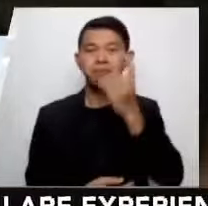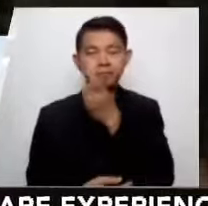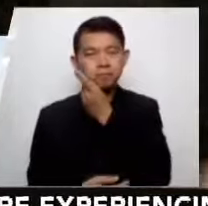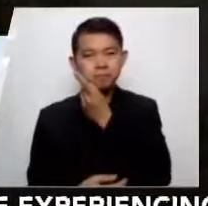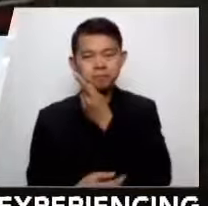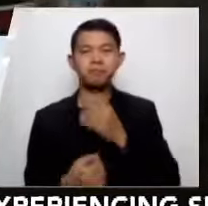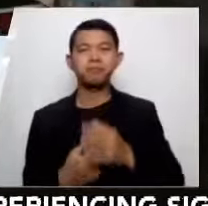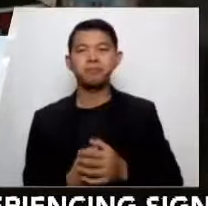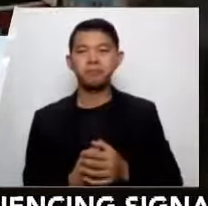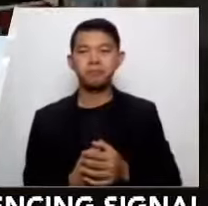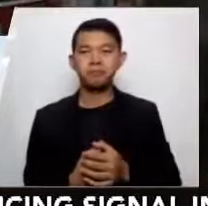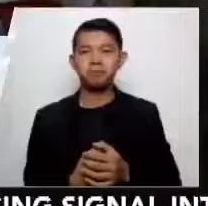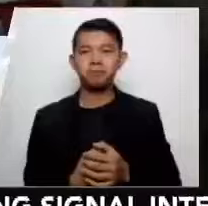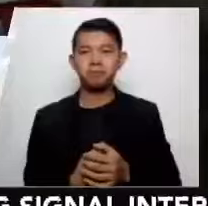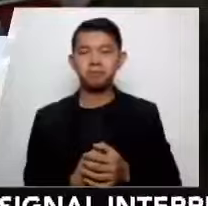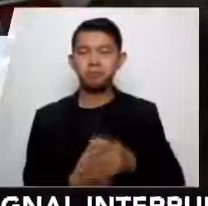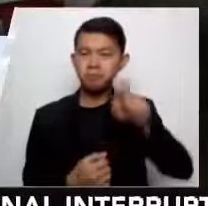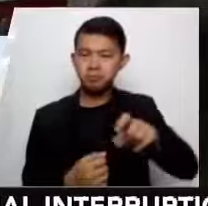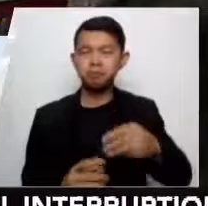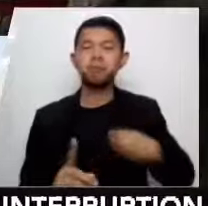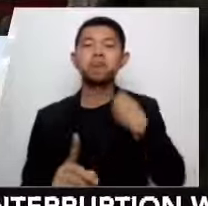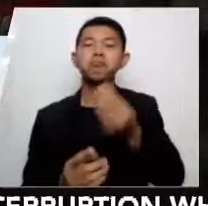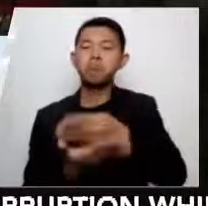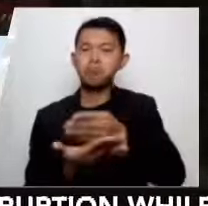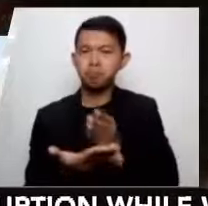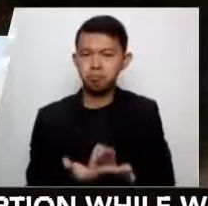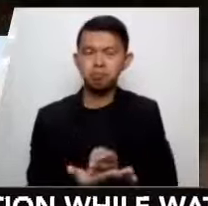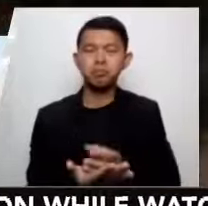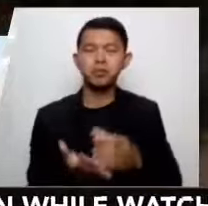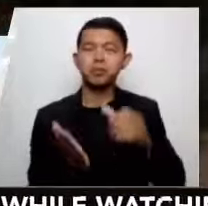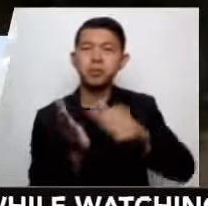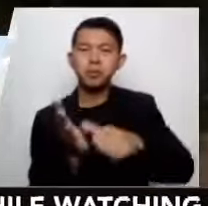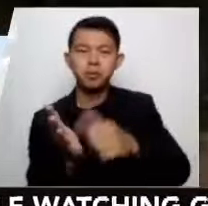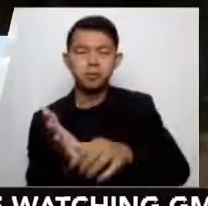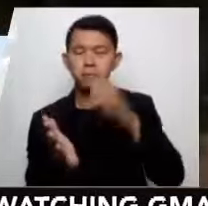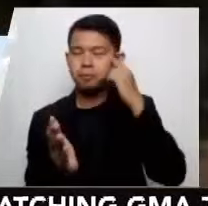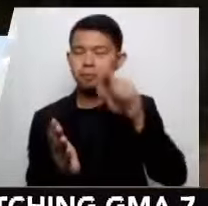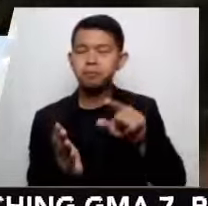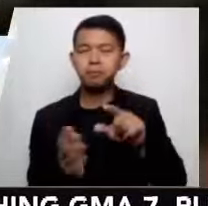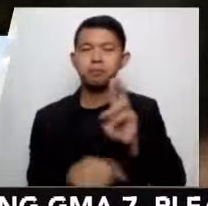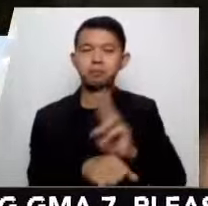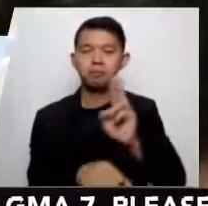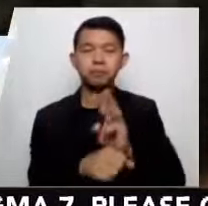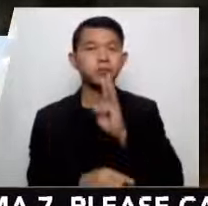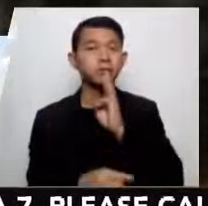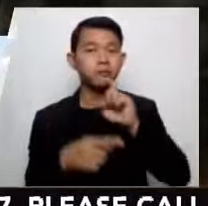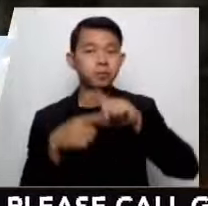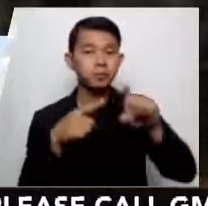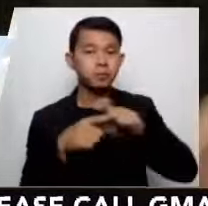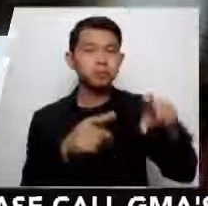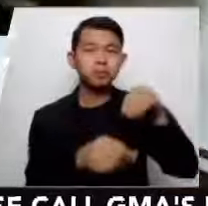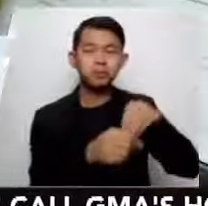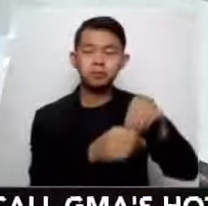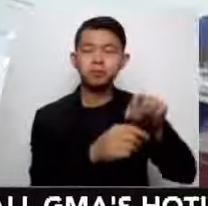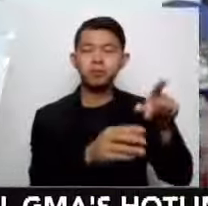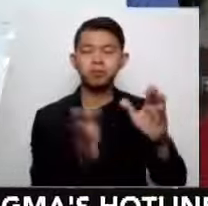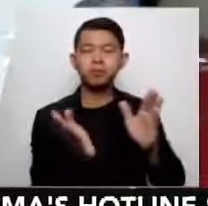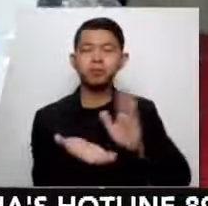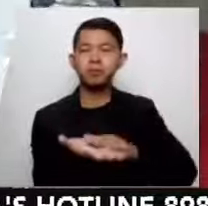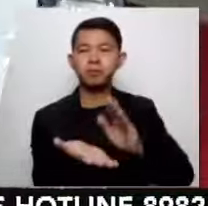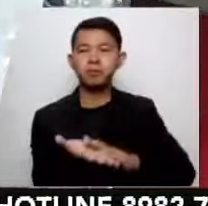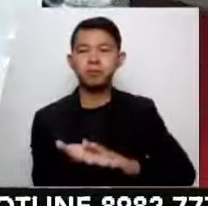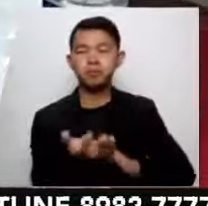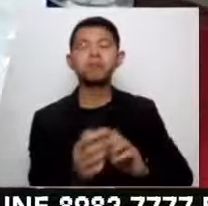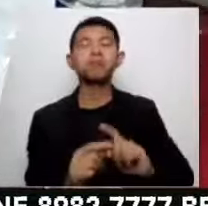maglaad ng budget ang COMELEC para sa paggamit ng kuryente at tubig sa mga eskwelahan. Ayon kay Garcia ay maglalaan naman sila